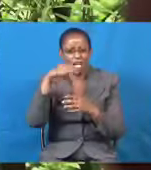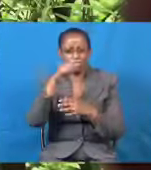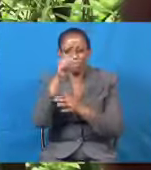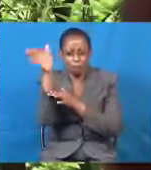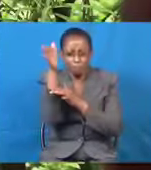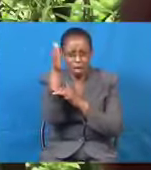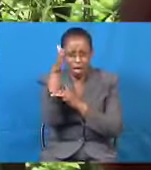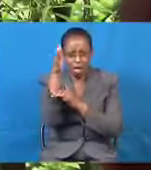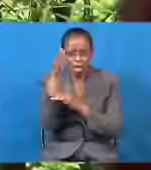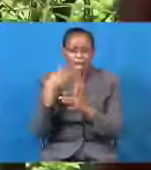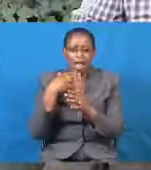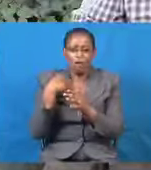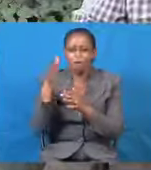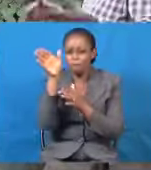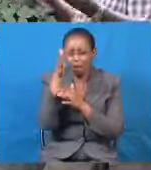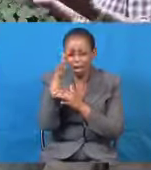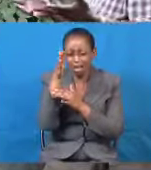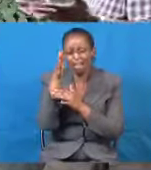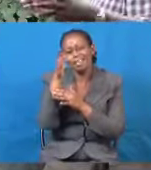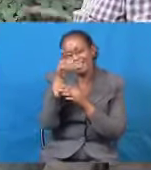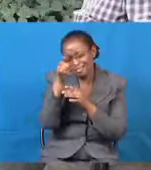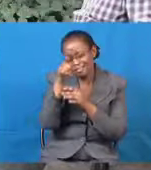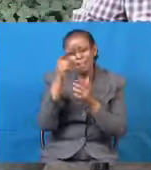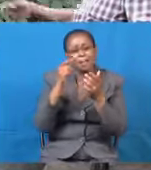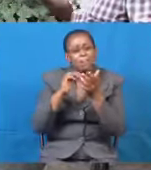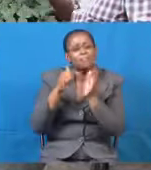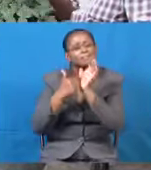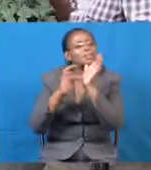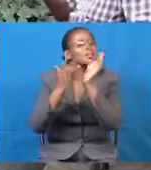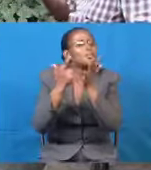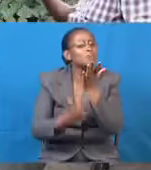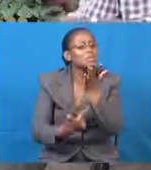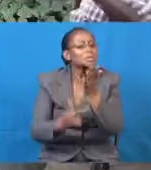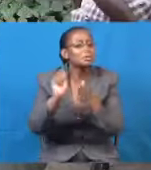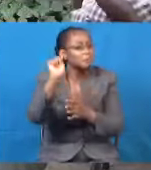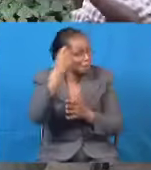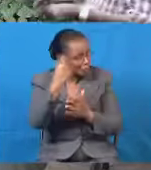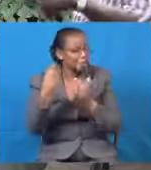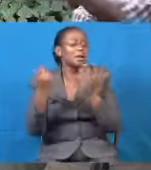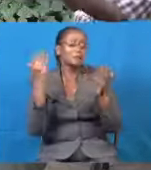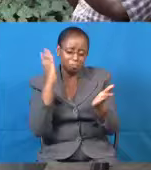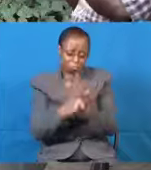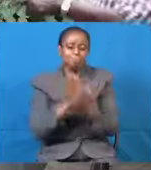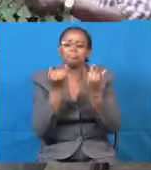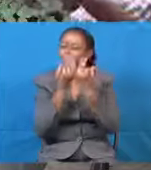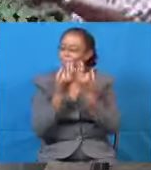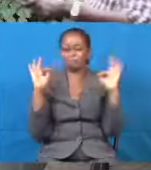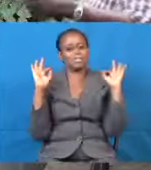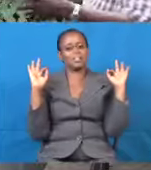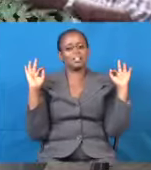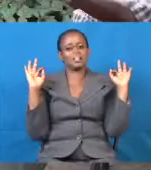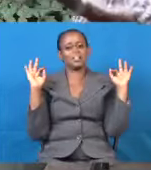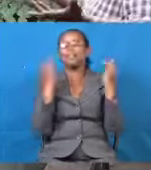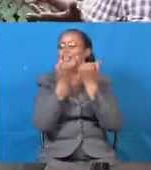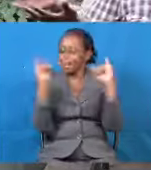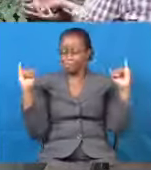national flag. Ambayo inapepea kwa wakati huu, hiyo ni alamatosha ya kuonyesha ya kwamba, nchi yetu ya Kenya,